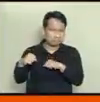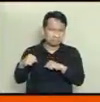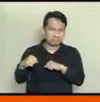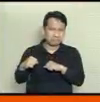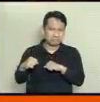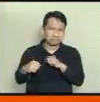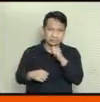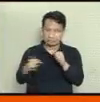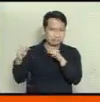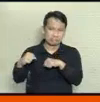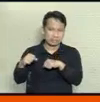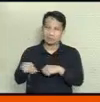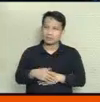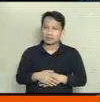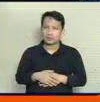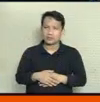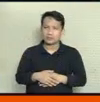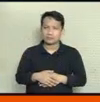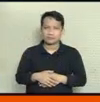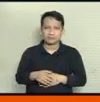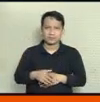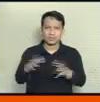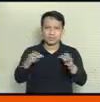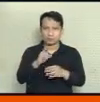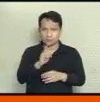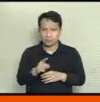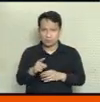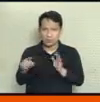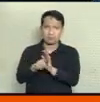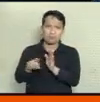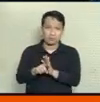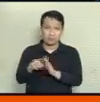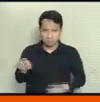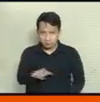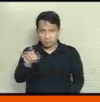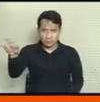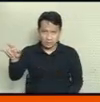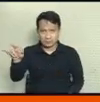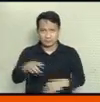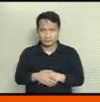total travel ban doon. There cannot be a total travel ban and